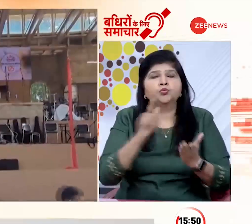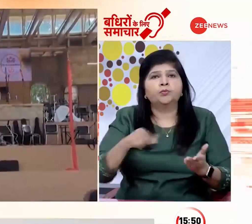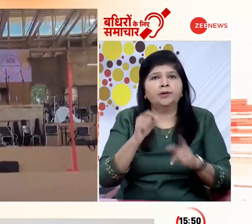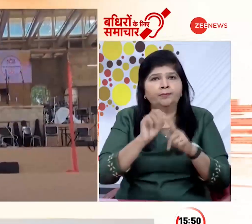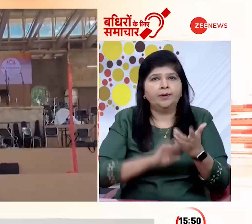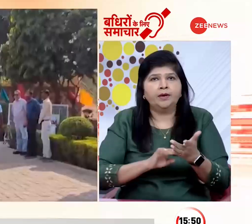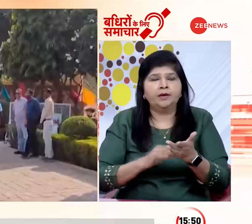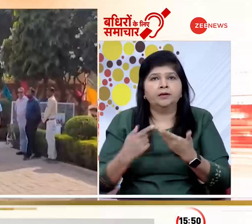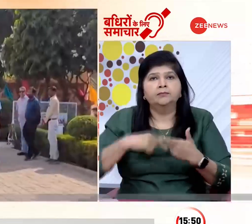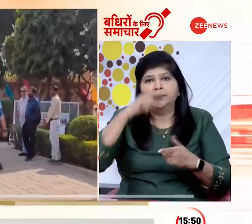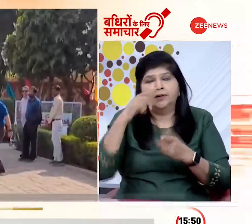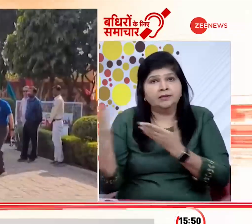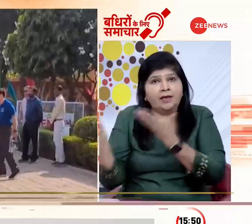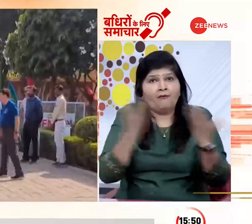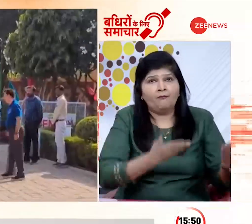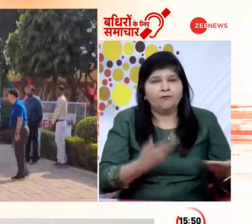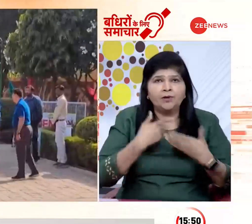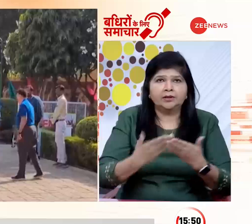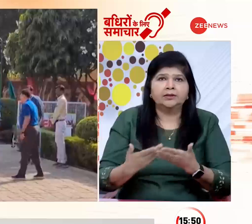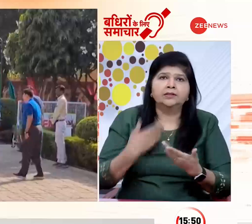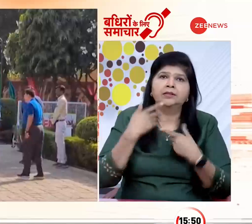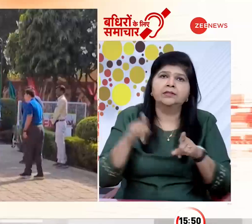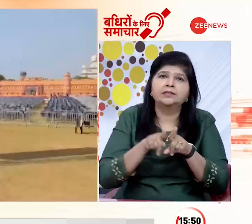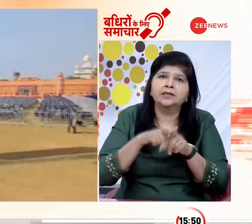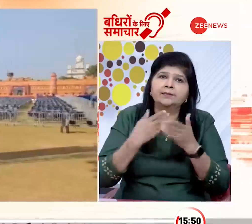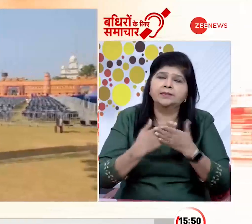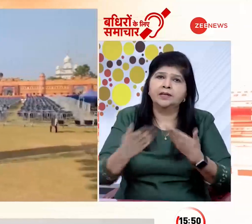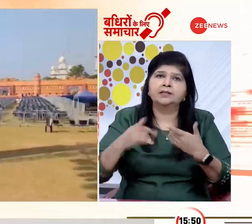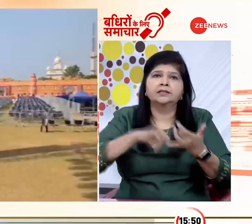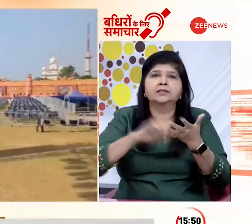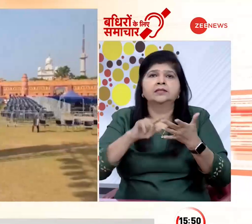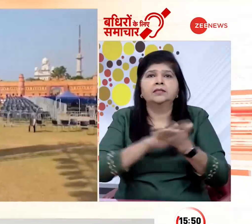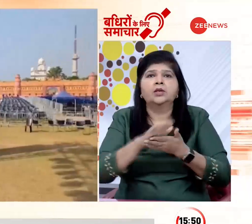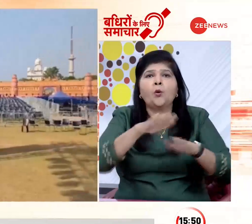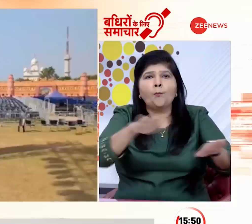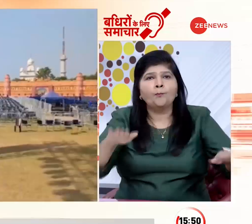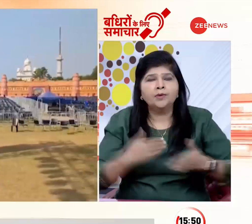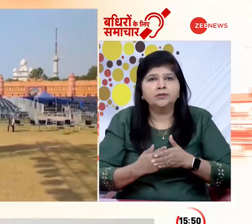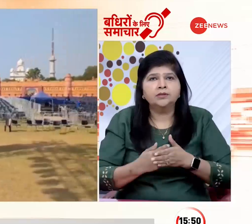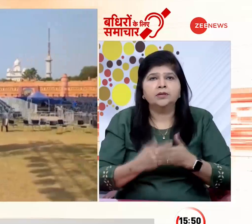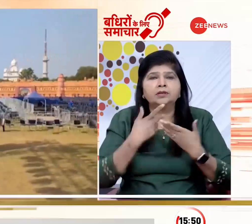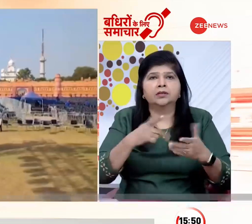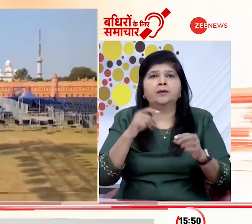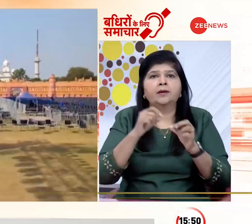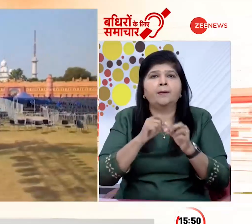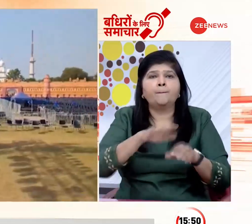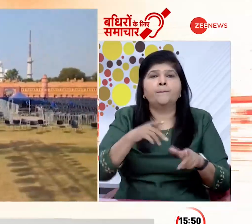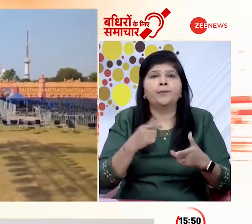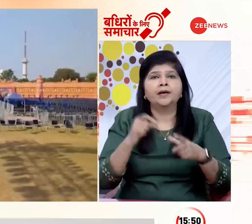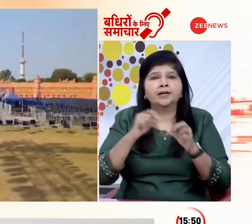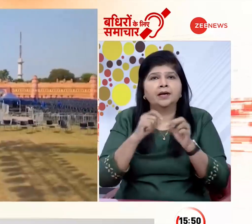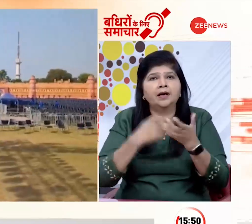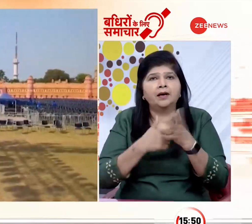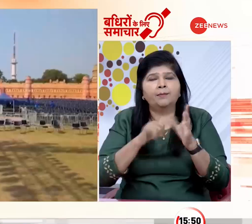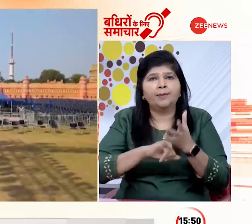का राजशाही अंदाज में स्वागत किया जाएगा और इसके साथ ही सिंधिया स्कूल के बच्चे